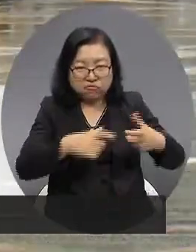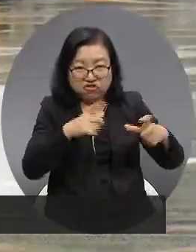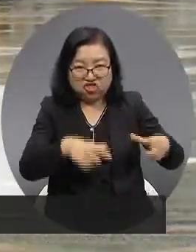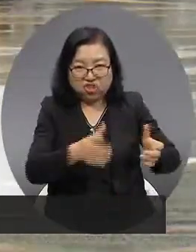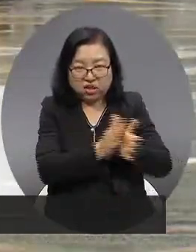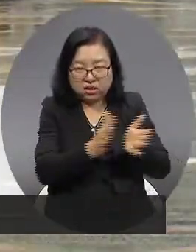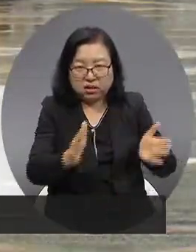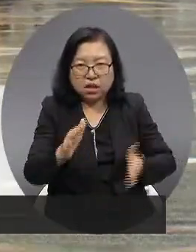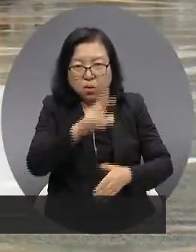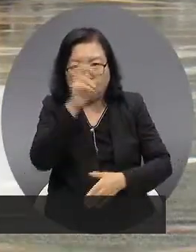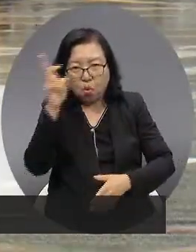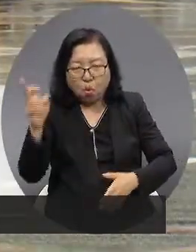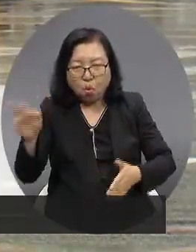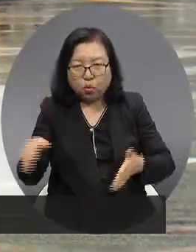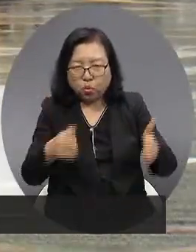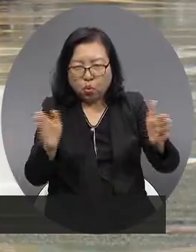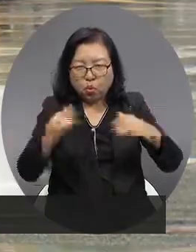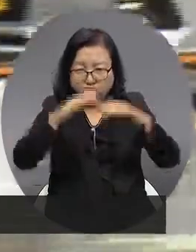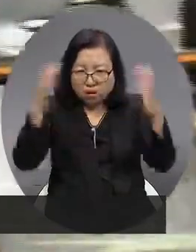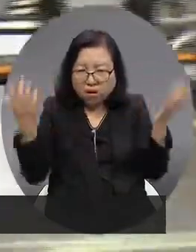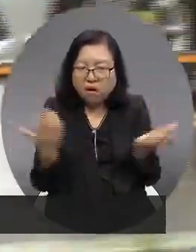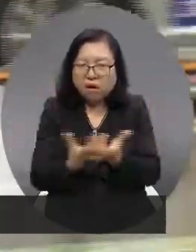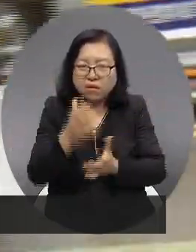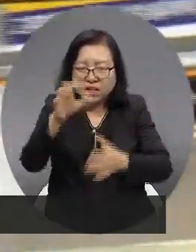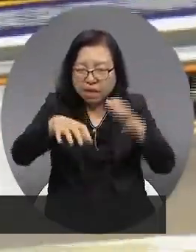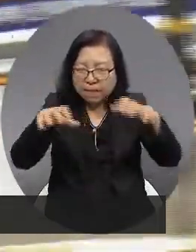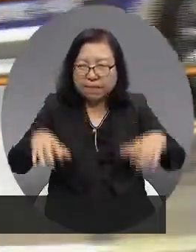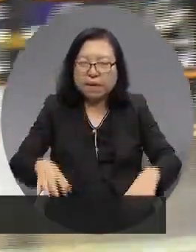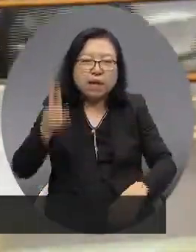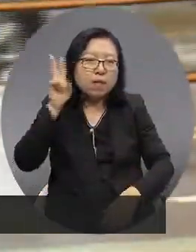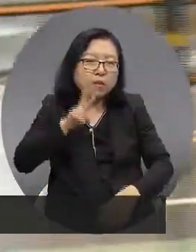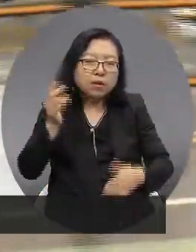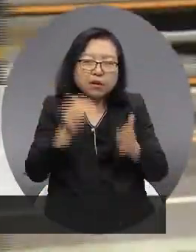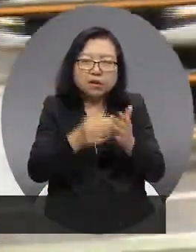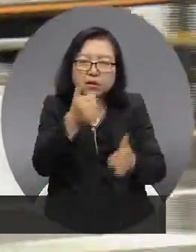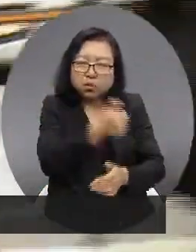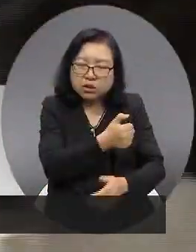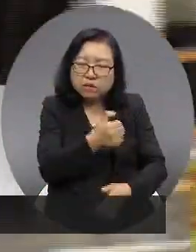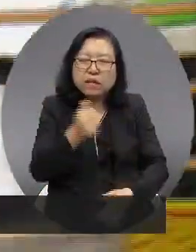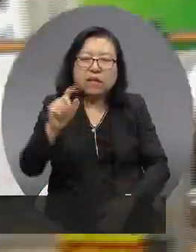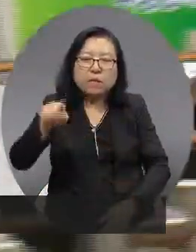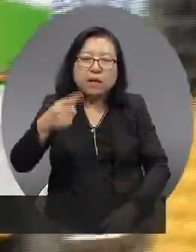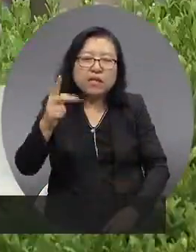오후에 도내 전역으로 확대되겠으며 모레까지 50에서 많게는